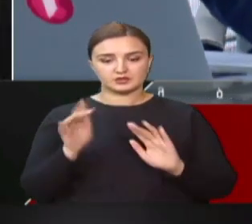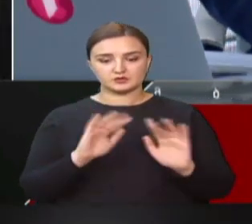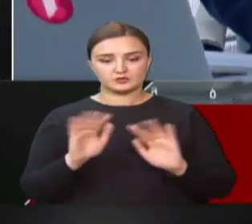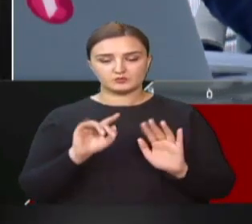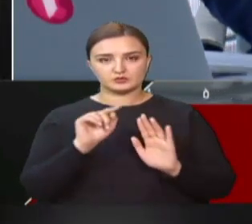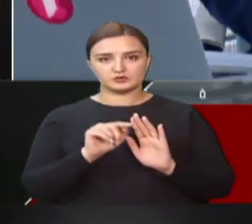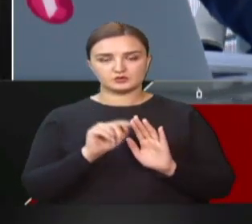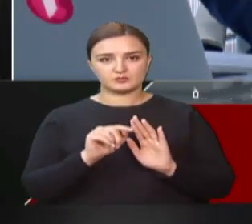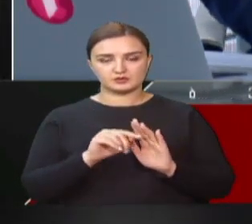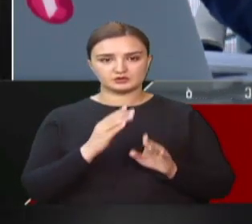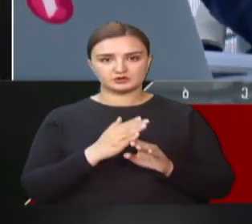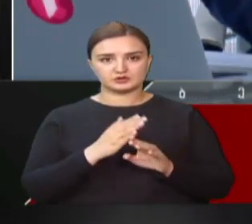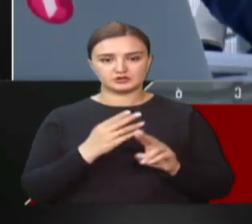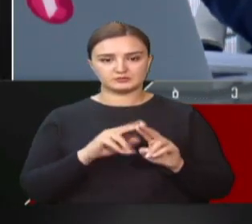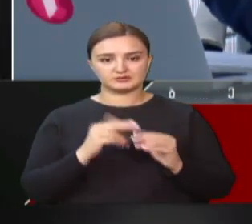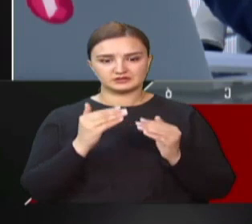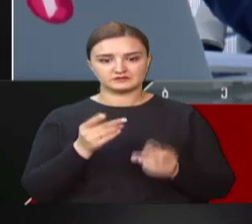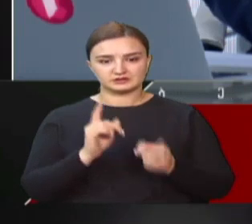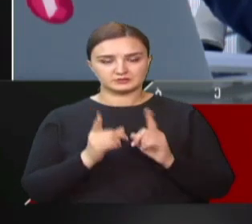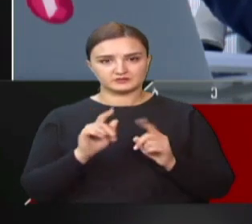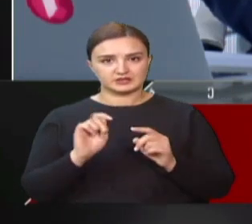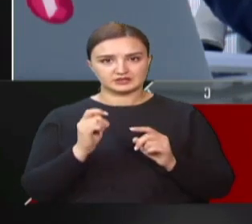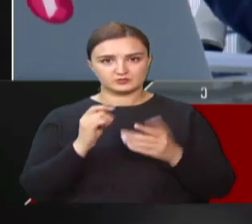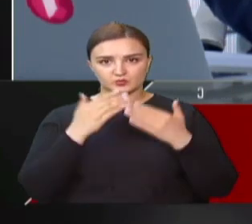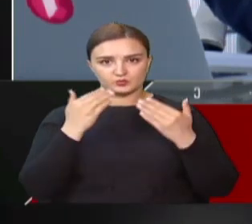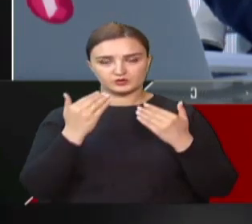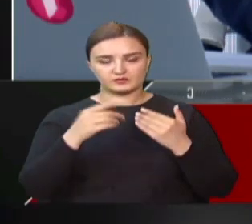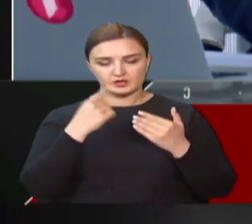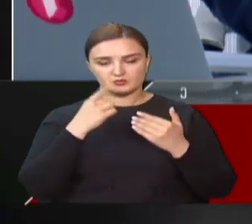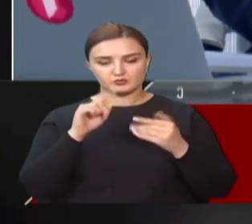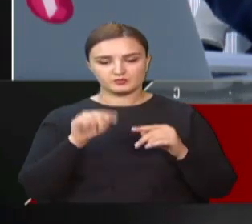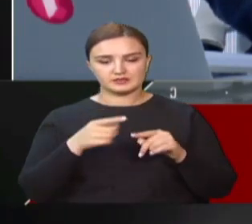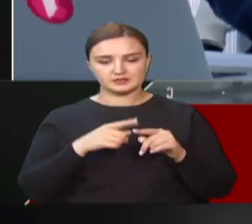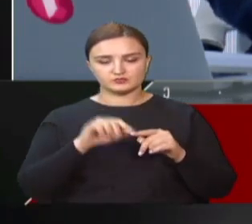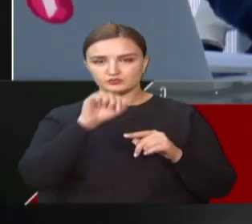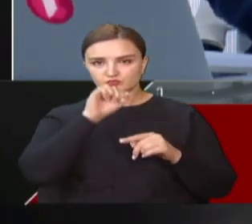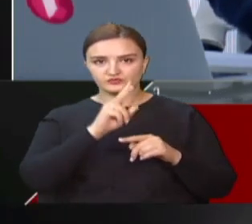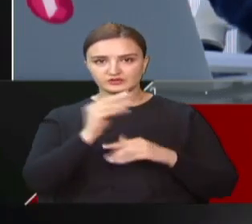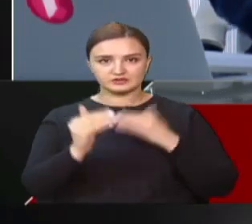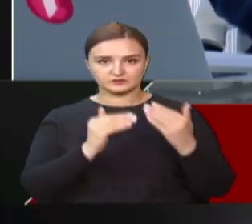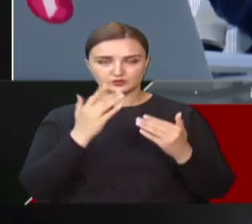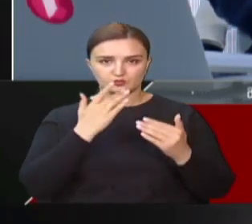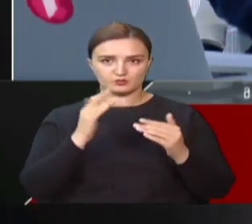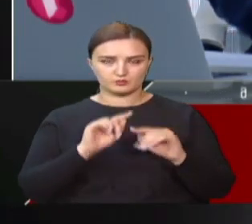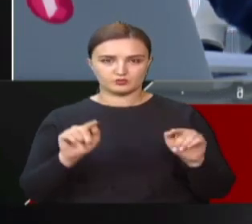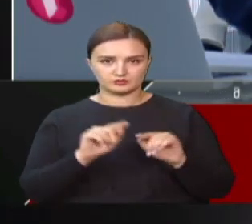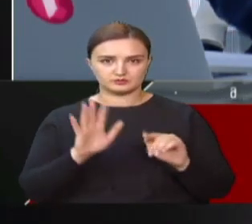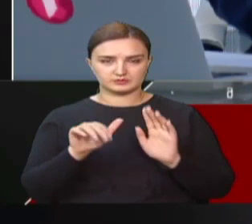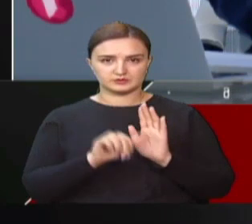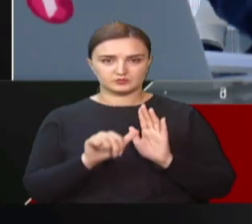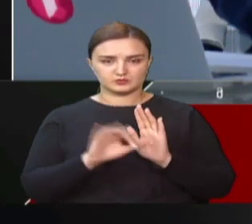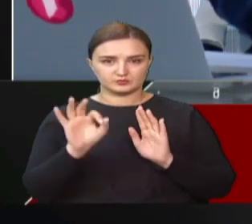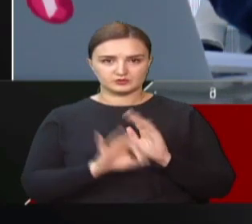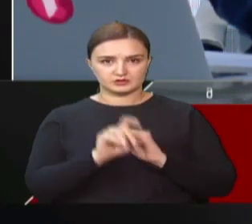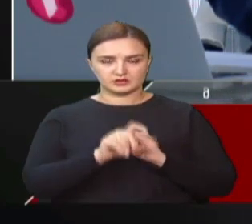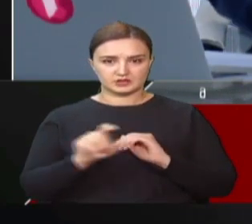მოძრაობაში გასაღები ამისთვის ნამდვილად არ არის და მიიჩნევთ, რომ ეს გასაღები ოპოზიციისთვის იქნება იმ 60%